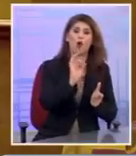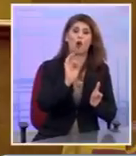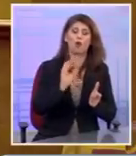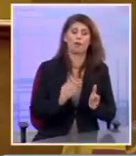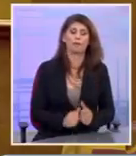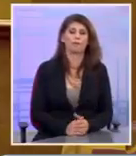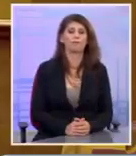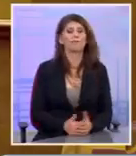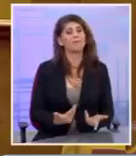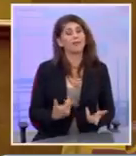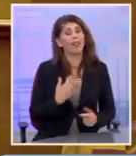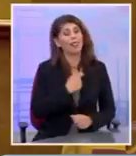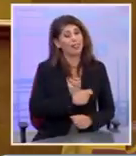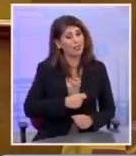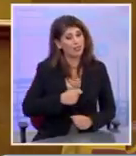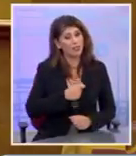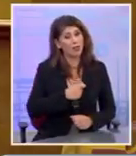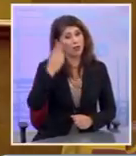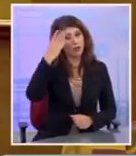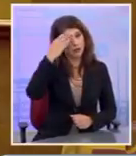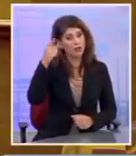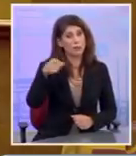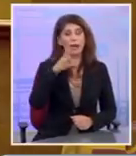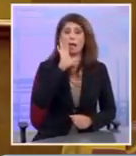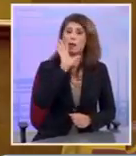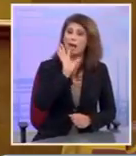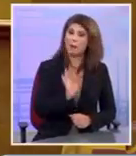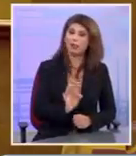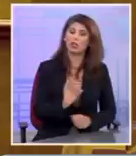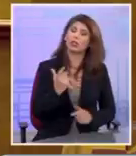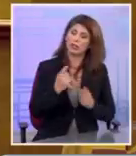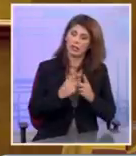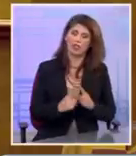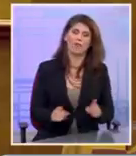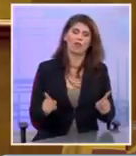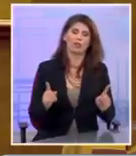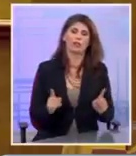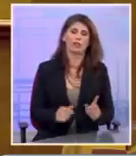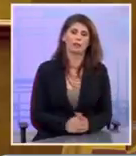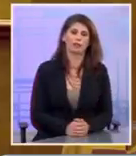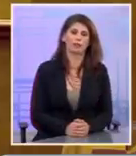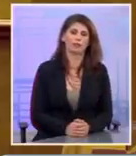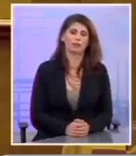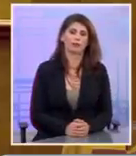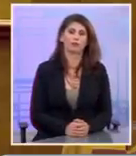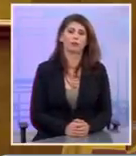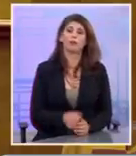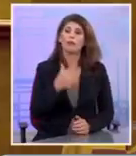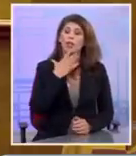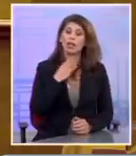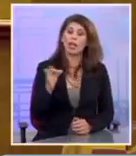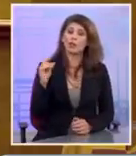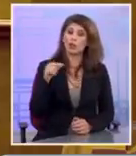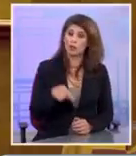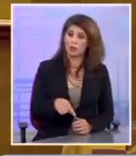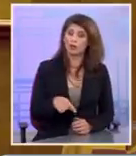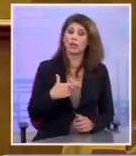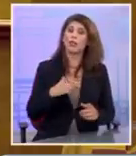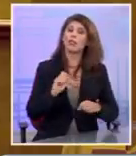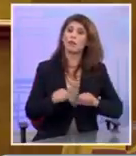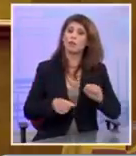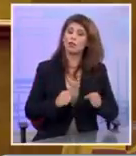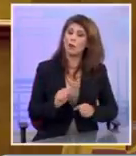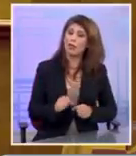Δυστυχώς όμως για αυτόν η πραγματικότητα είναι διαφορετική. Γι' αυτό σήμερα θα